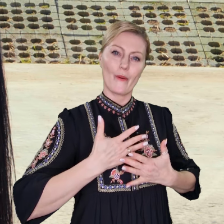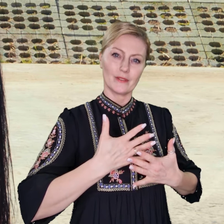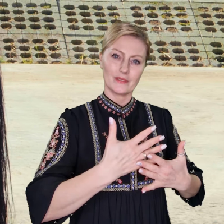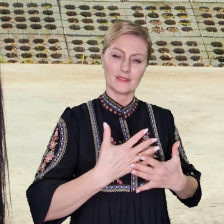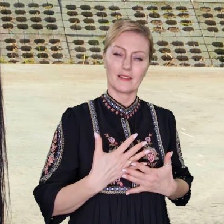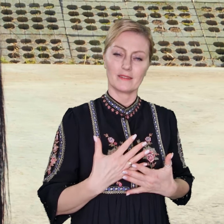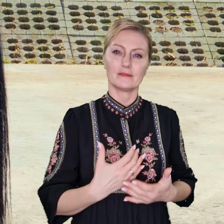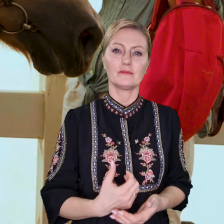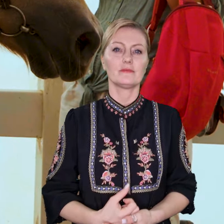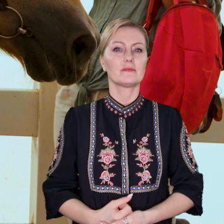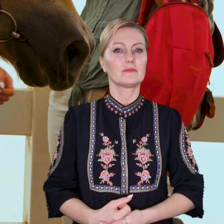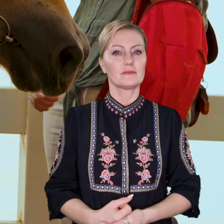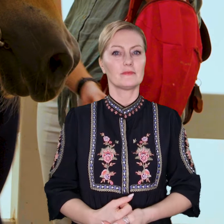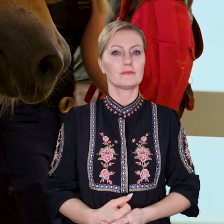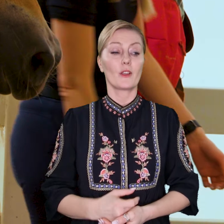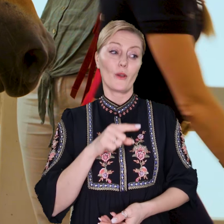głęboki oddech.